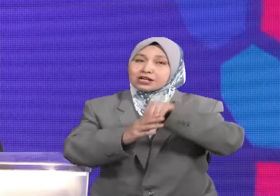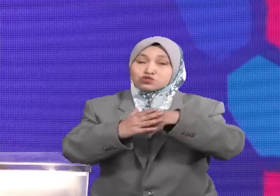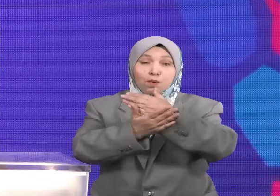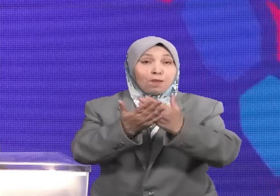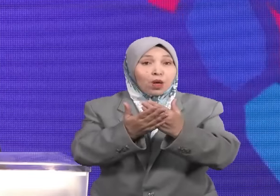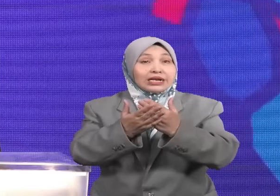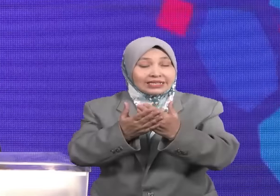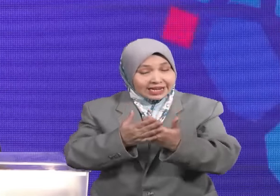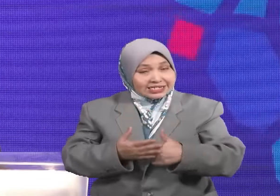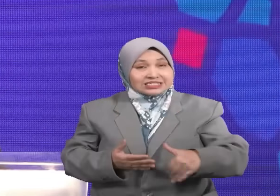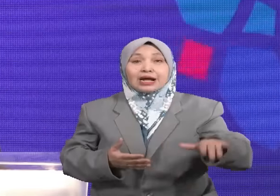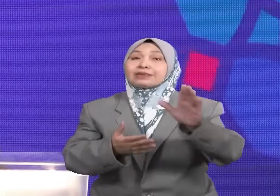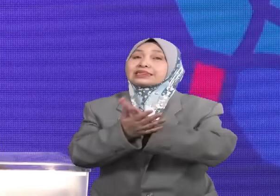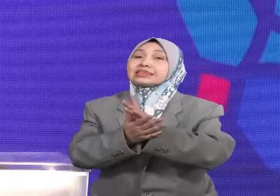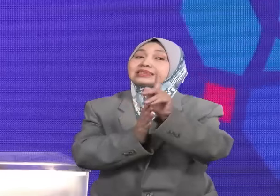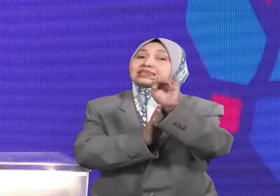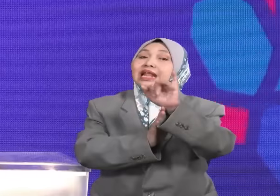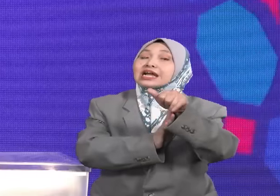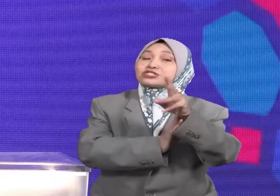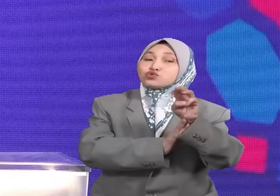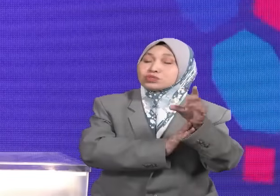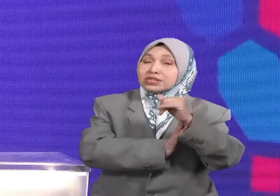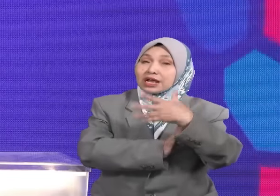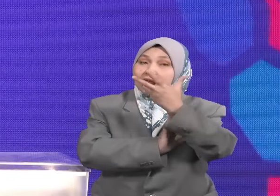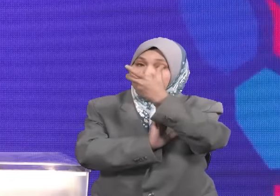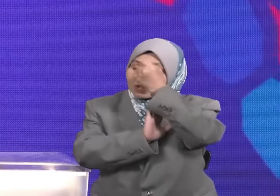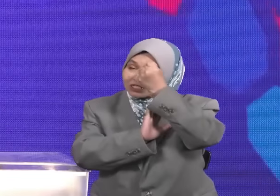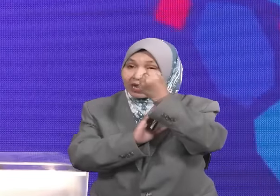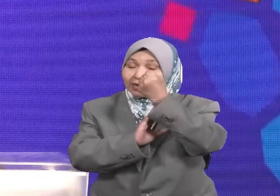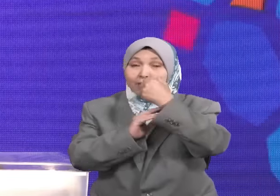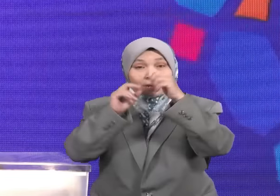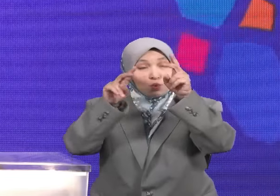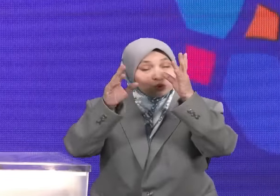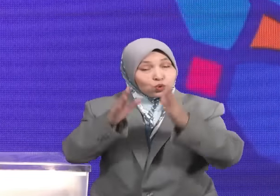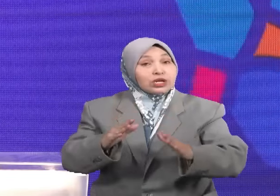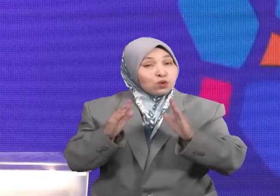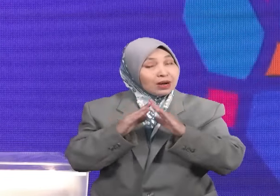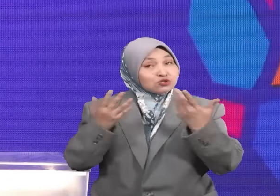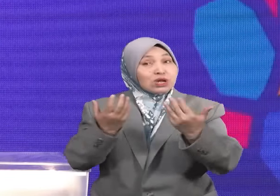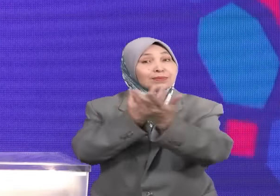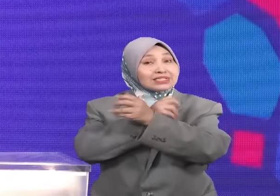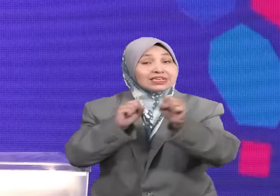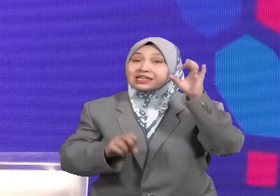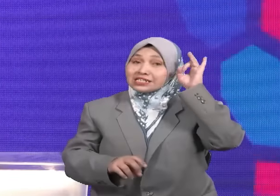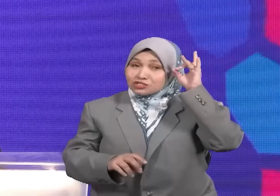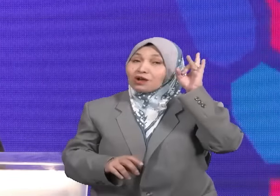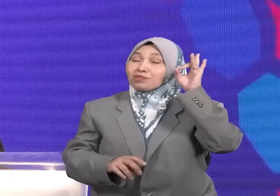seterusnya, segmen tajwid dan juga hafazan. Penonton-penonton di rumah kita dah pun bersedia, insyaAllah.